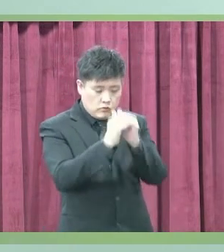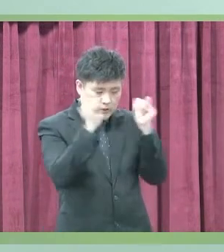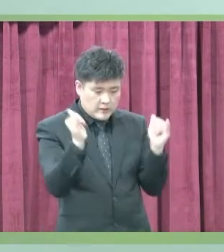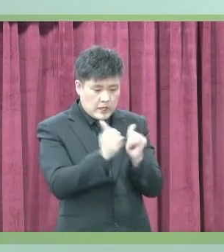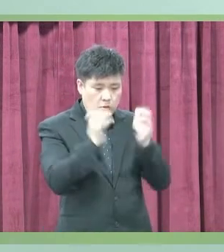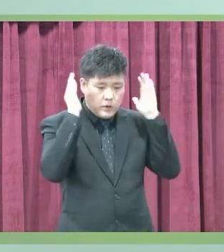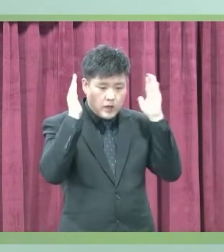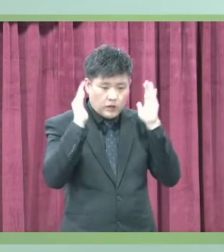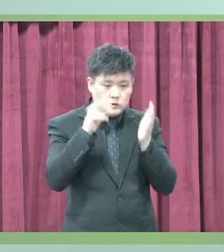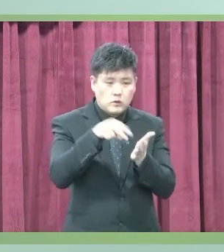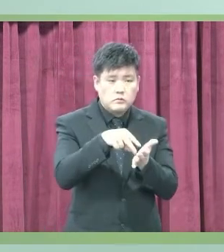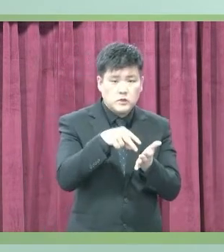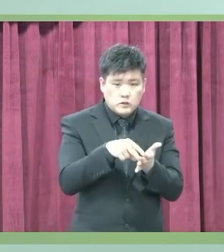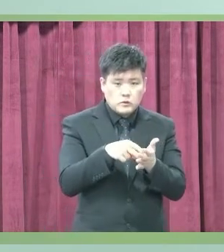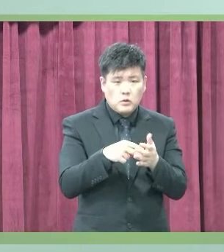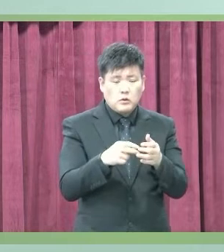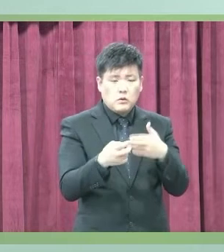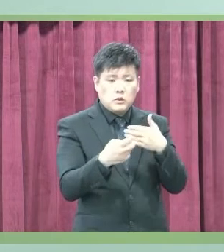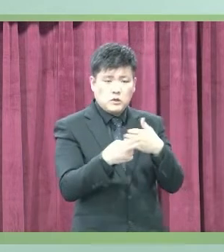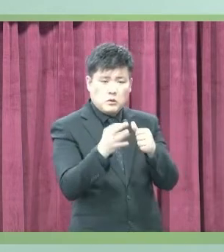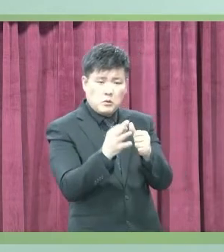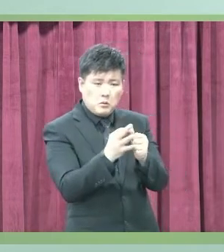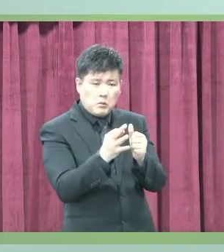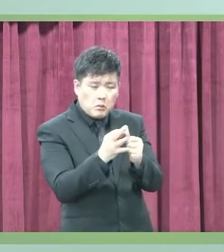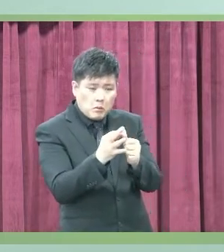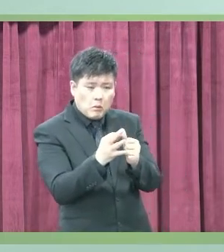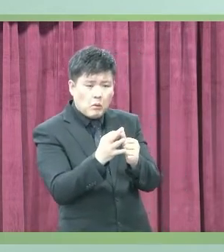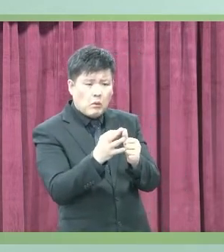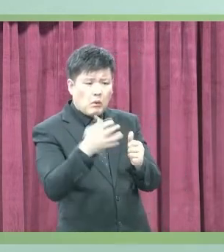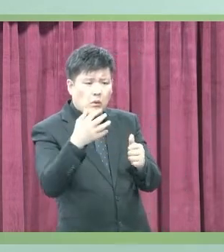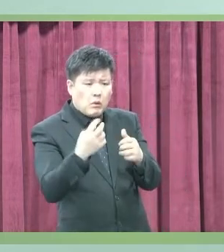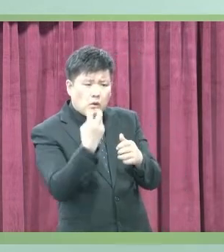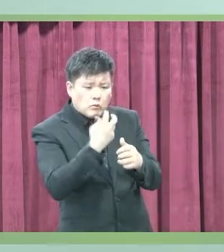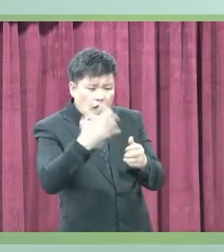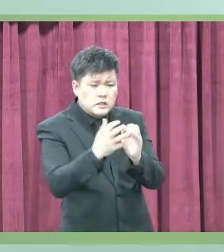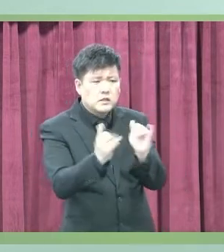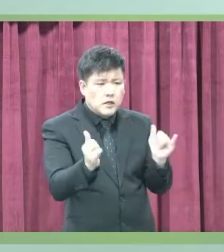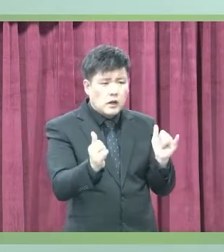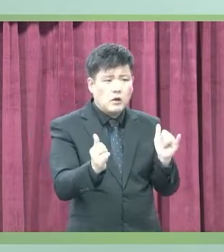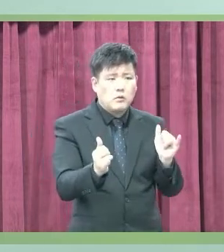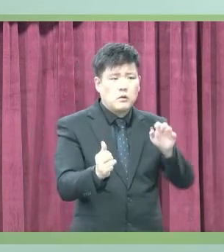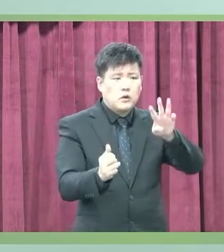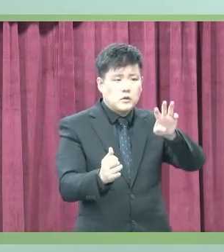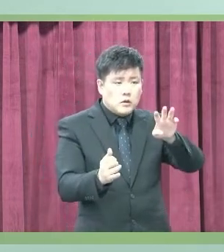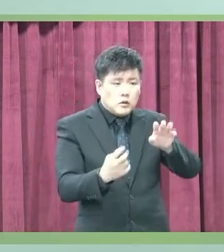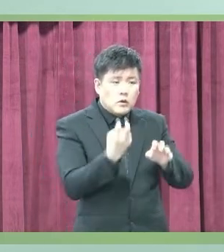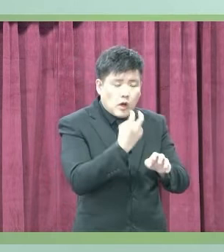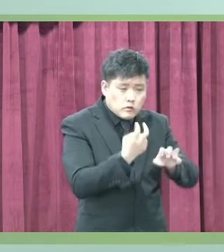인구사회학적 특성에서 의료급여 대상자 검진 미수검률은 60.5%로 수검률